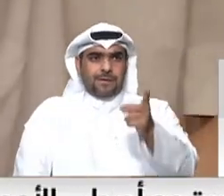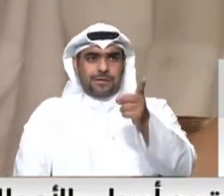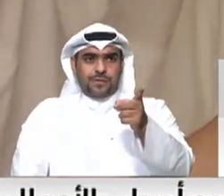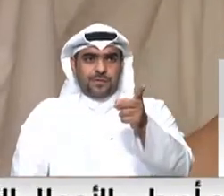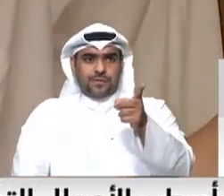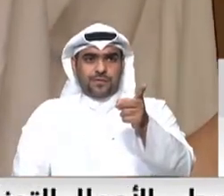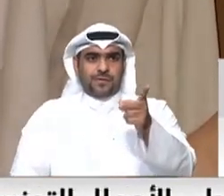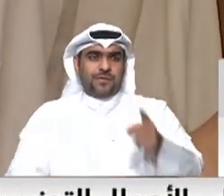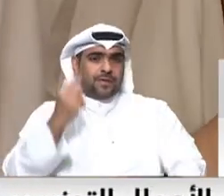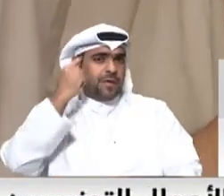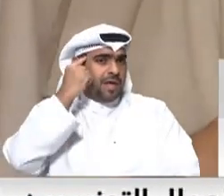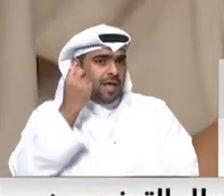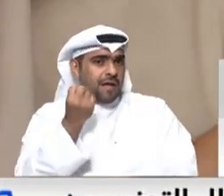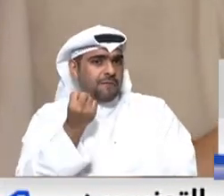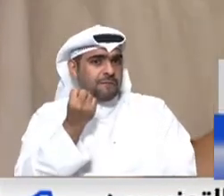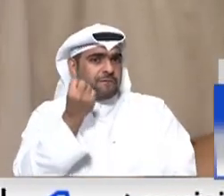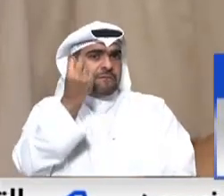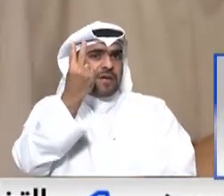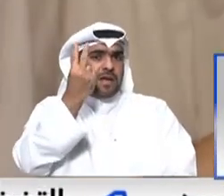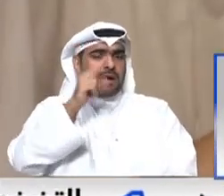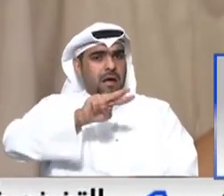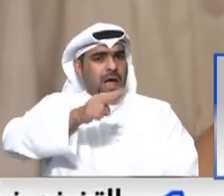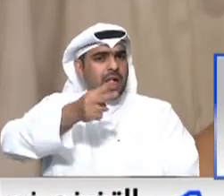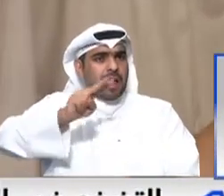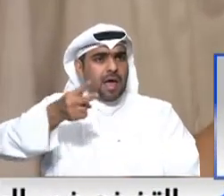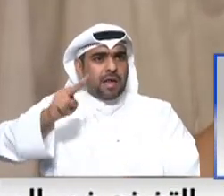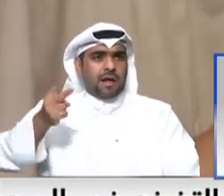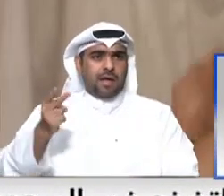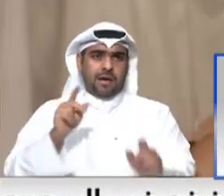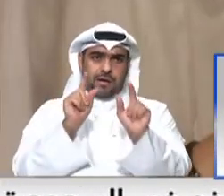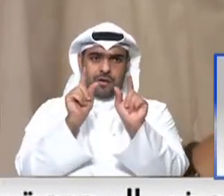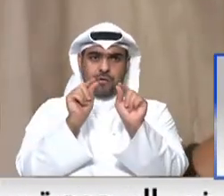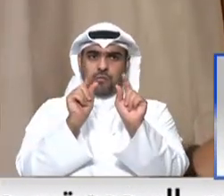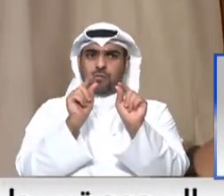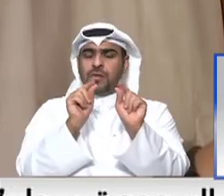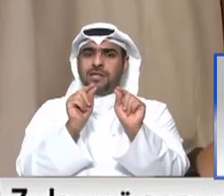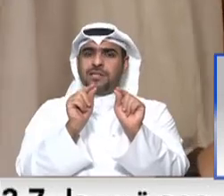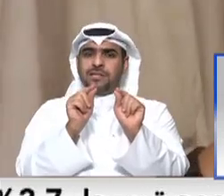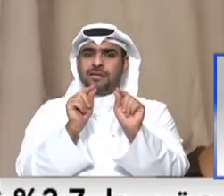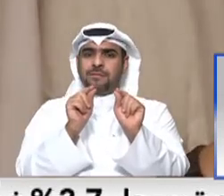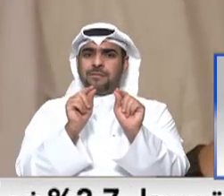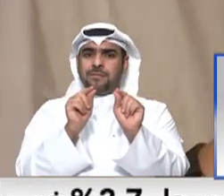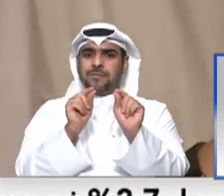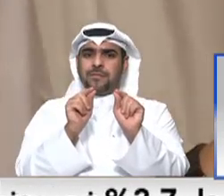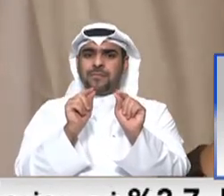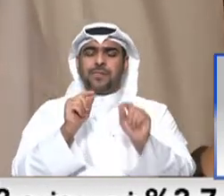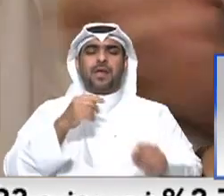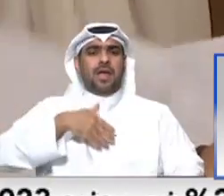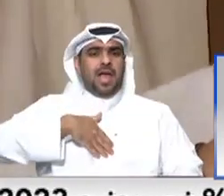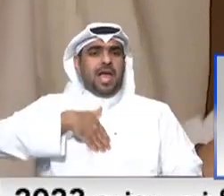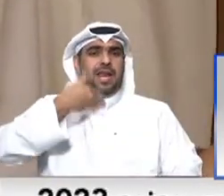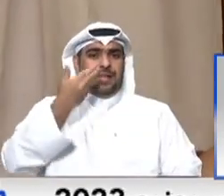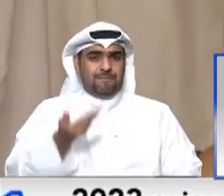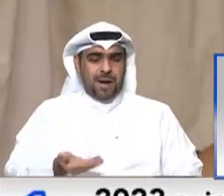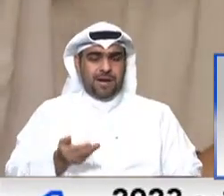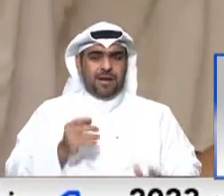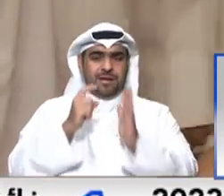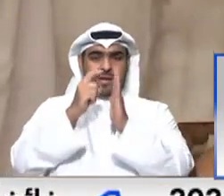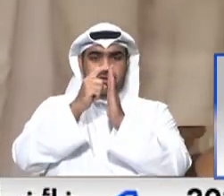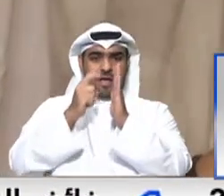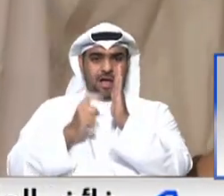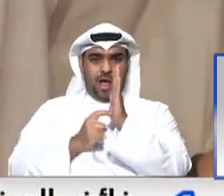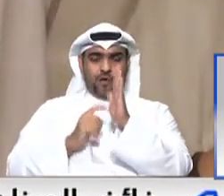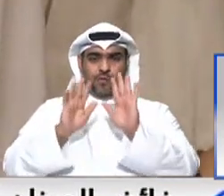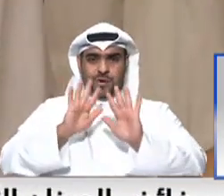الحمدلله كان فيها اضافه وان شاء الله نتمنى ان القانون هذا الان ينقح ويعرض على اللجنه